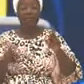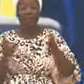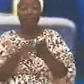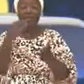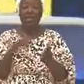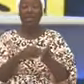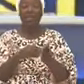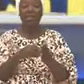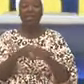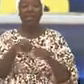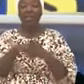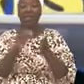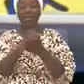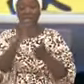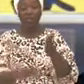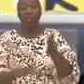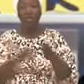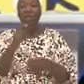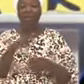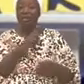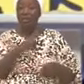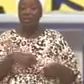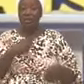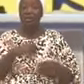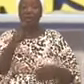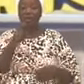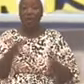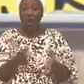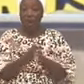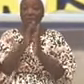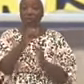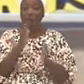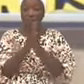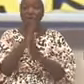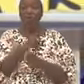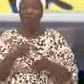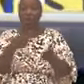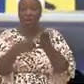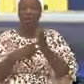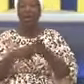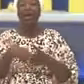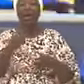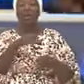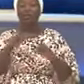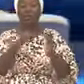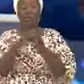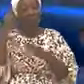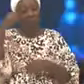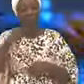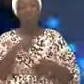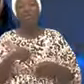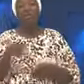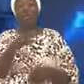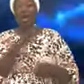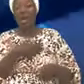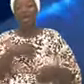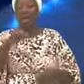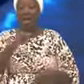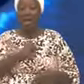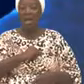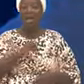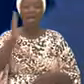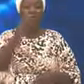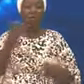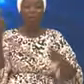qui a réclamé tu vas demander de va prier doit demander et le fera pour traverser 11 je multiplierais